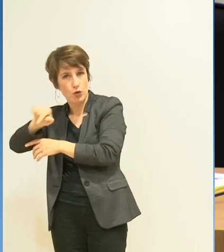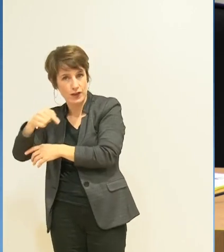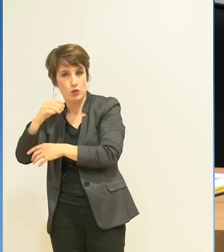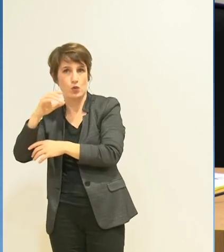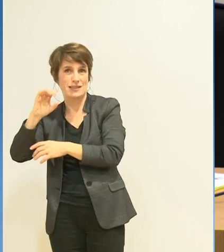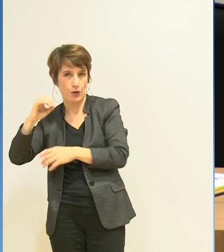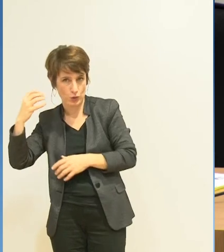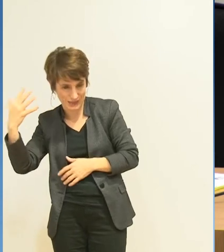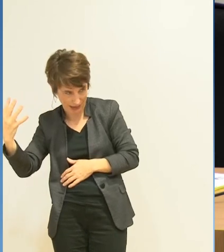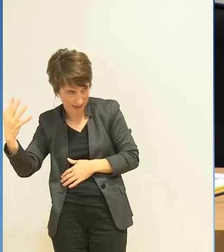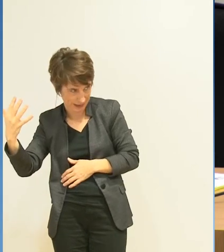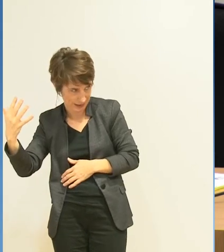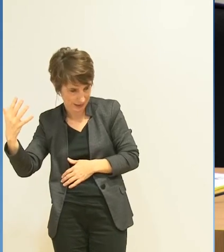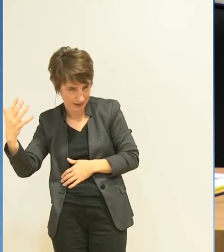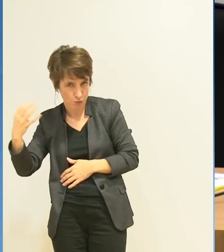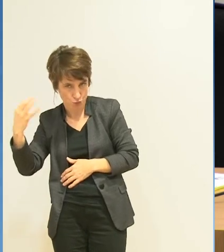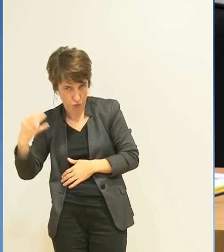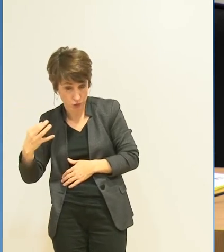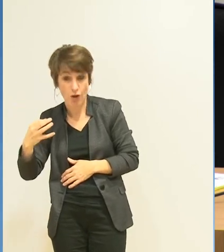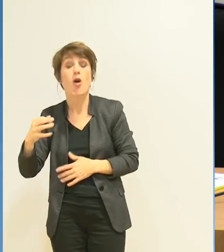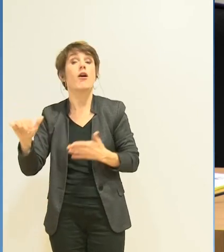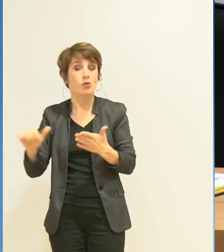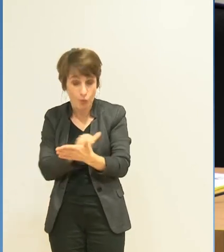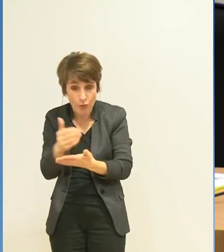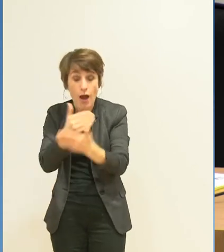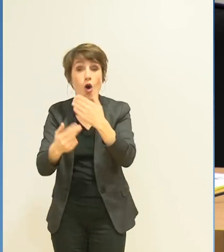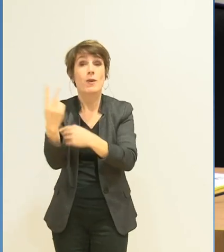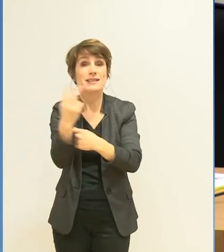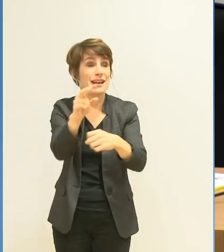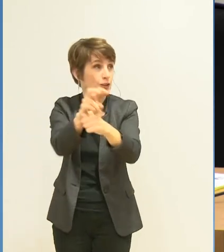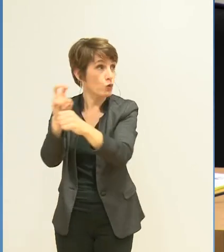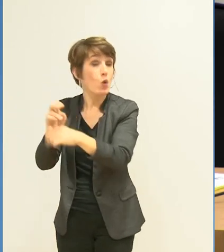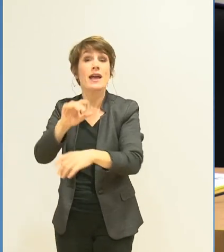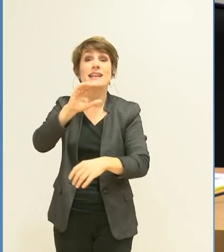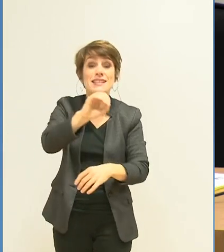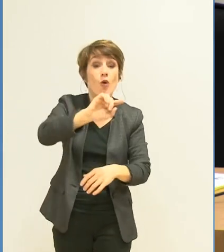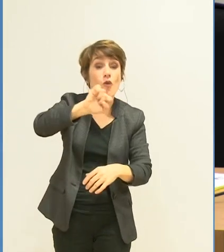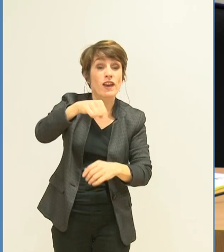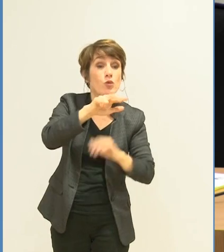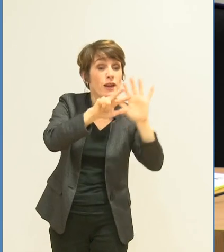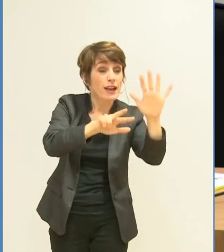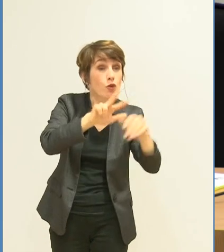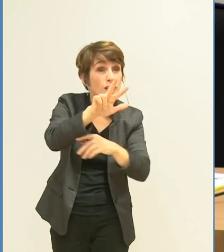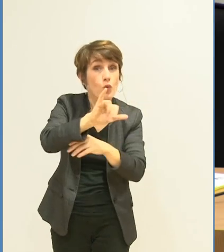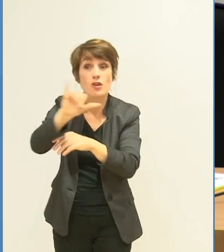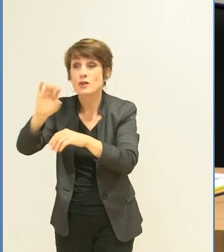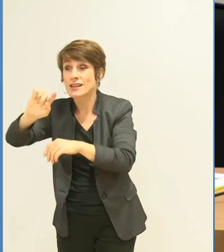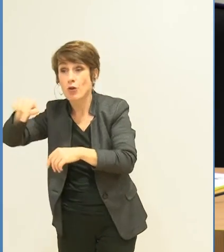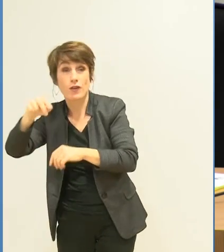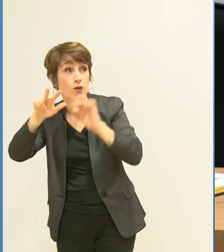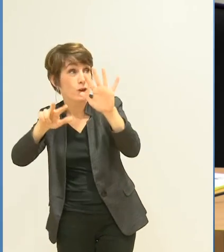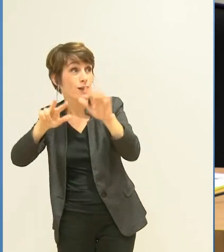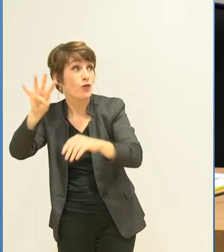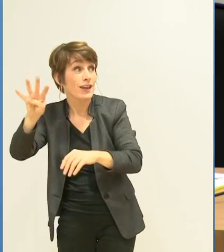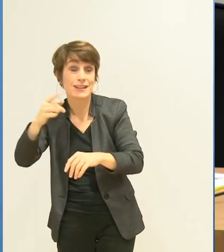renégocier par deux emprunts le taux effectif s'avère de 0,83 à 0,84 c'est à dire 16